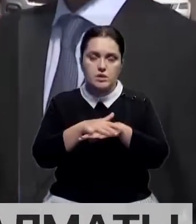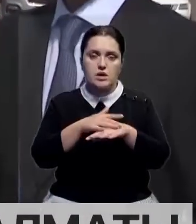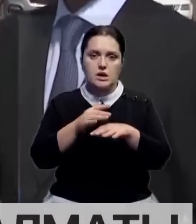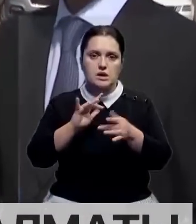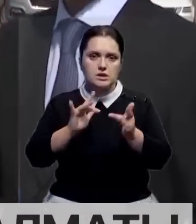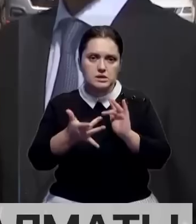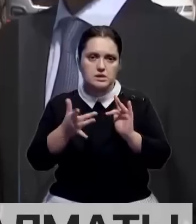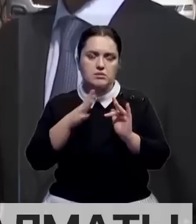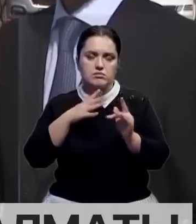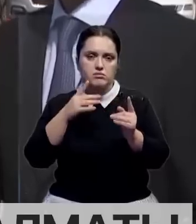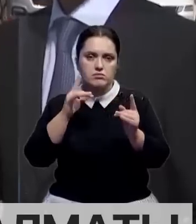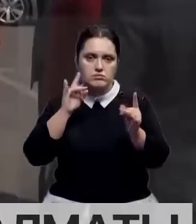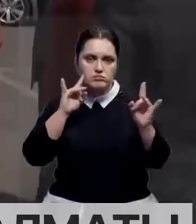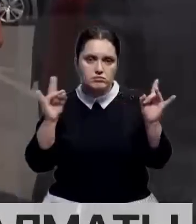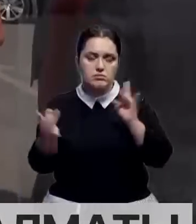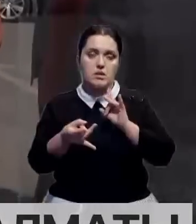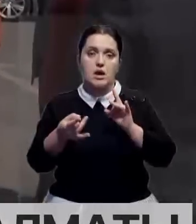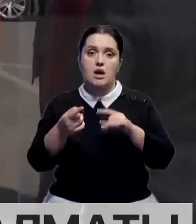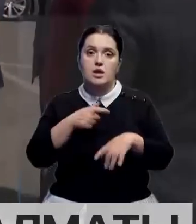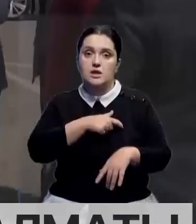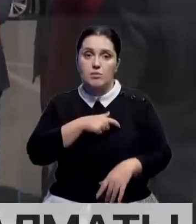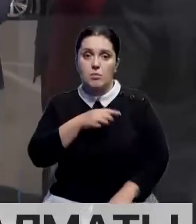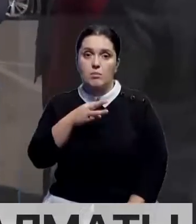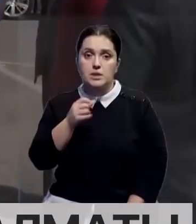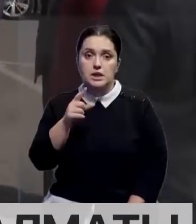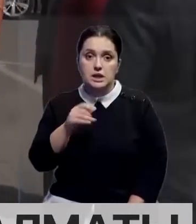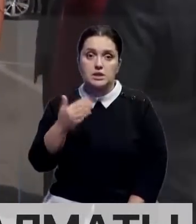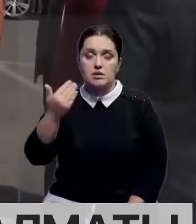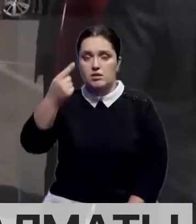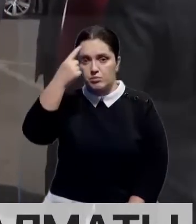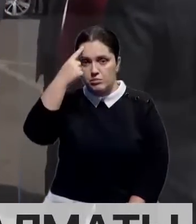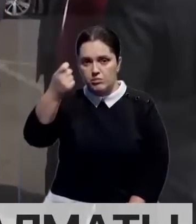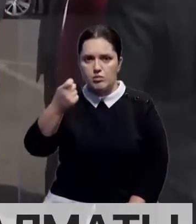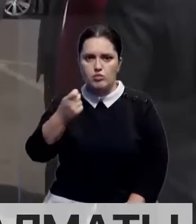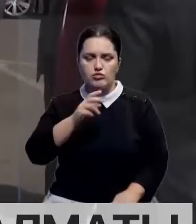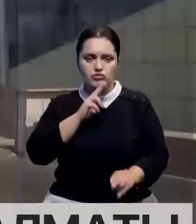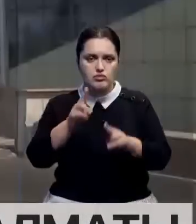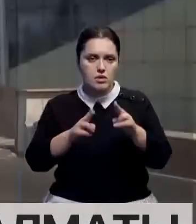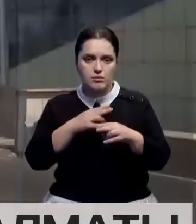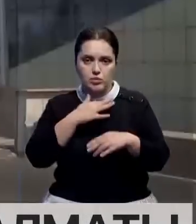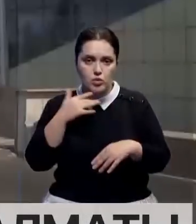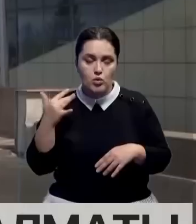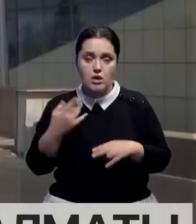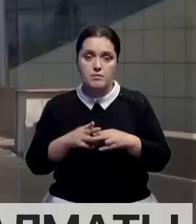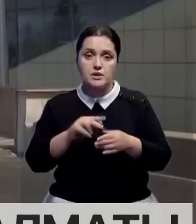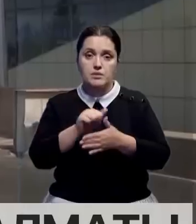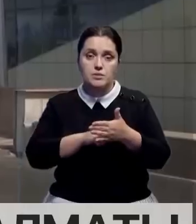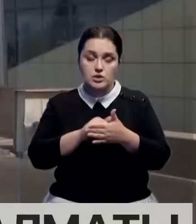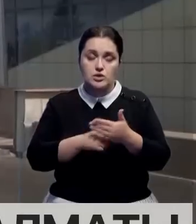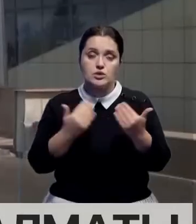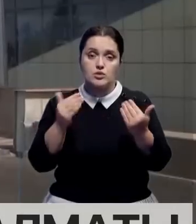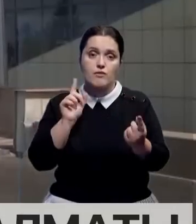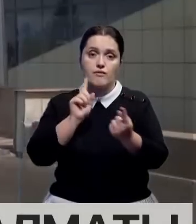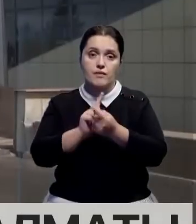социальных сетях. Депутаты городского маслихата утверждают, что на их аккаунты поступает большое количество жалоб. По этой причине сегодня они провели